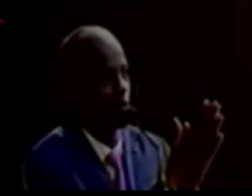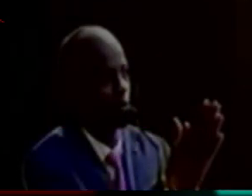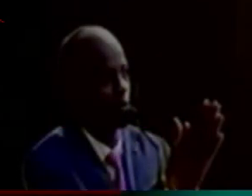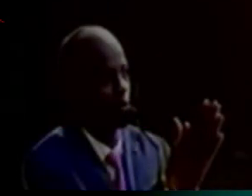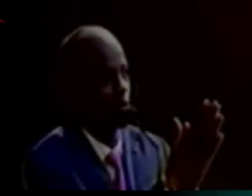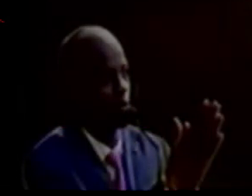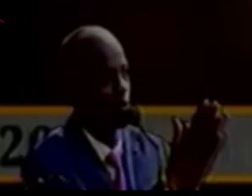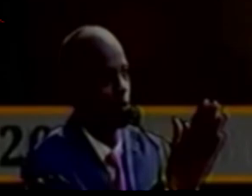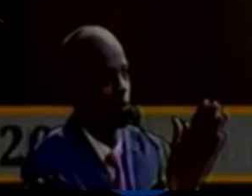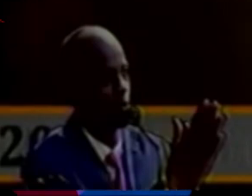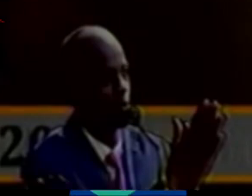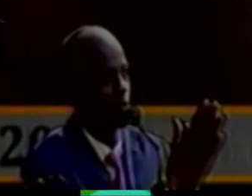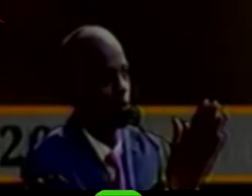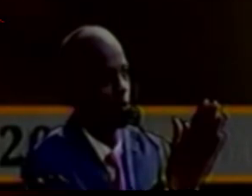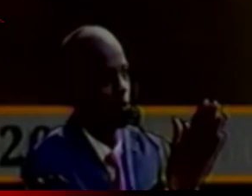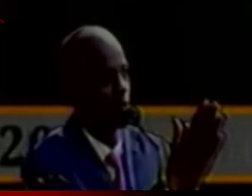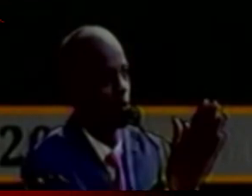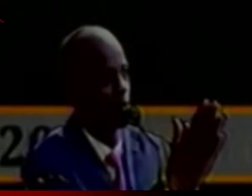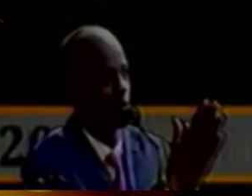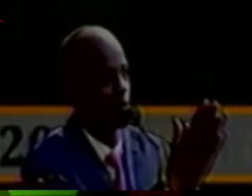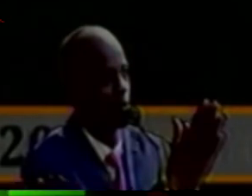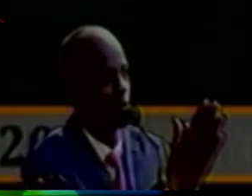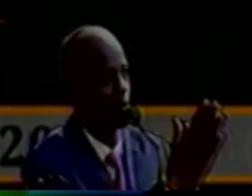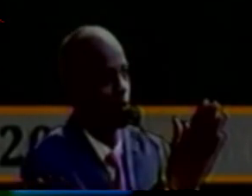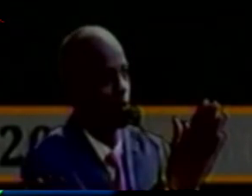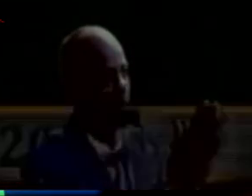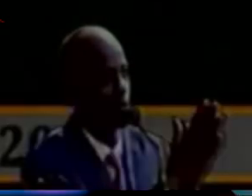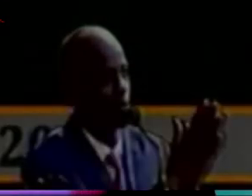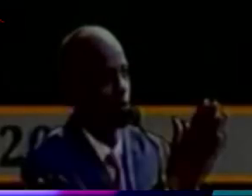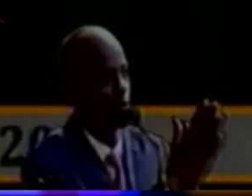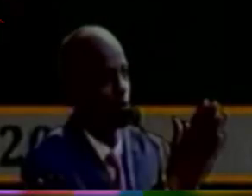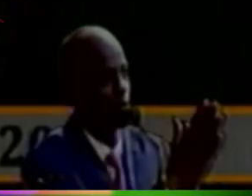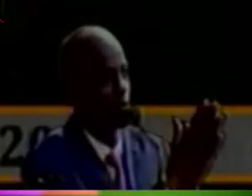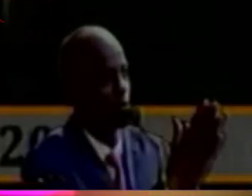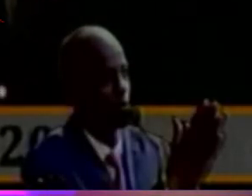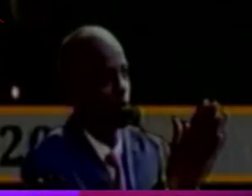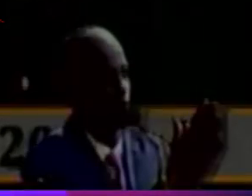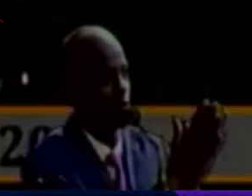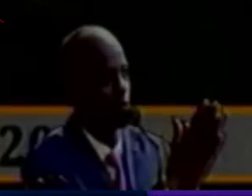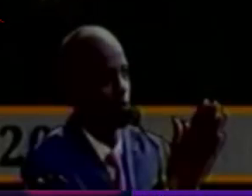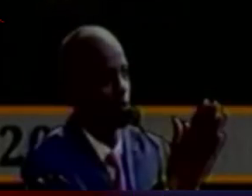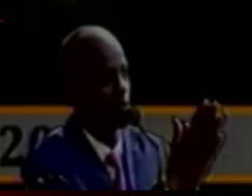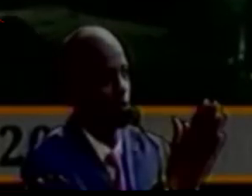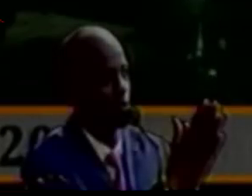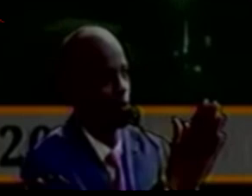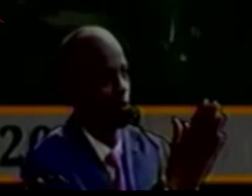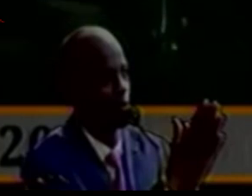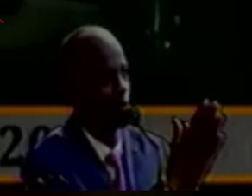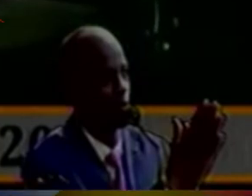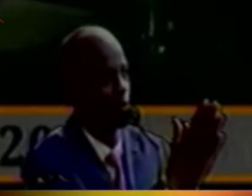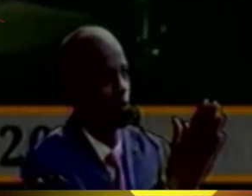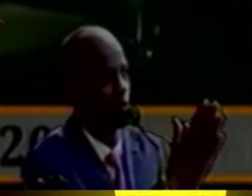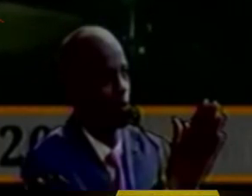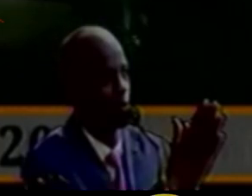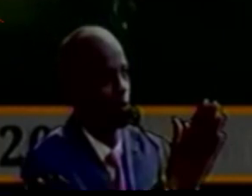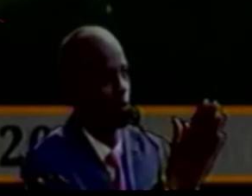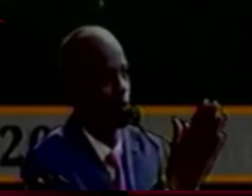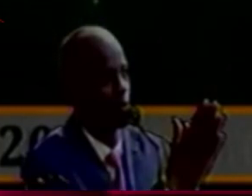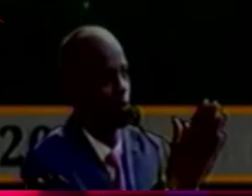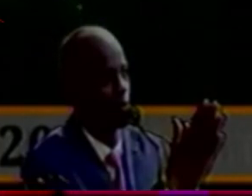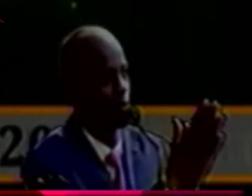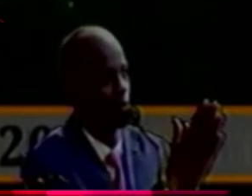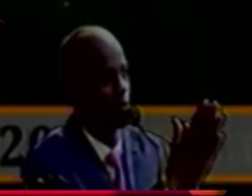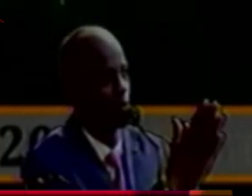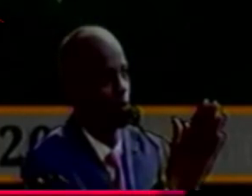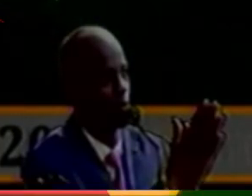avec chaîne là et toujours songer pour activer petite cloche là. Les nous lagon vidéo pour capable joindre nous son pas